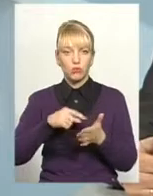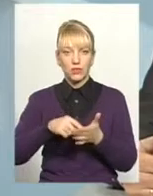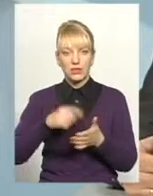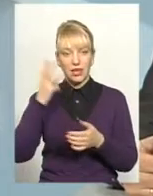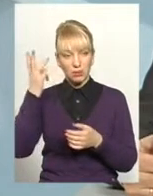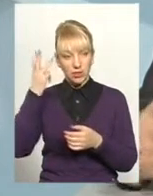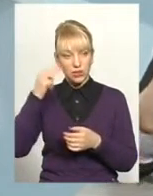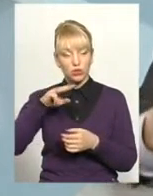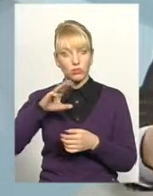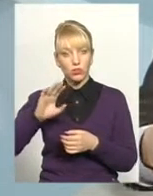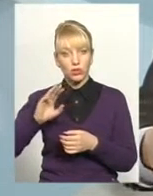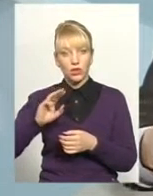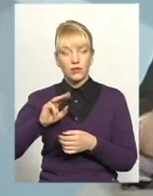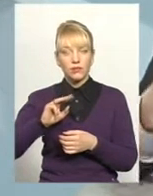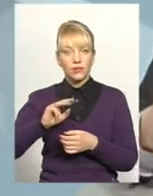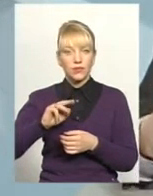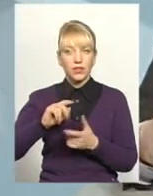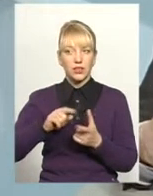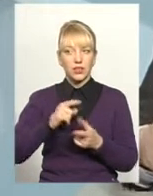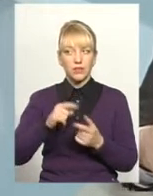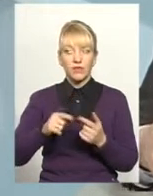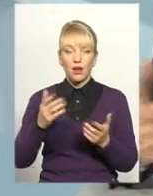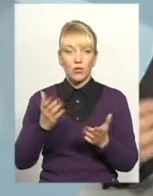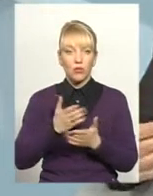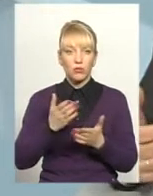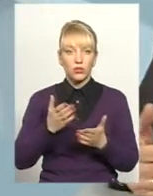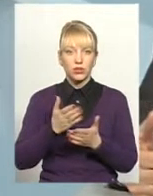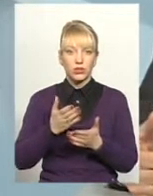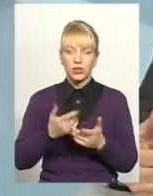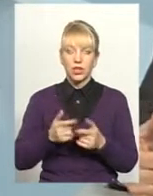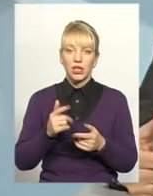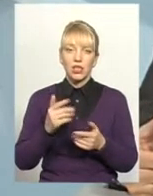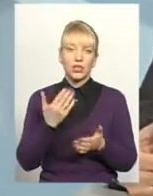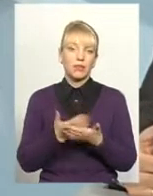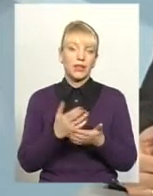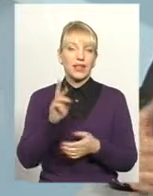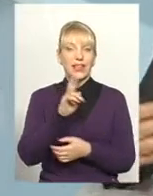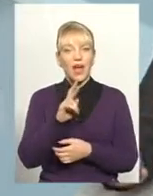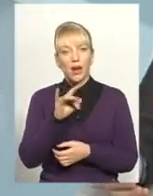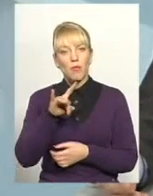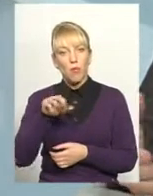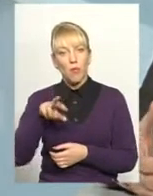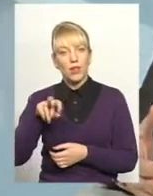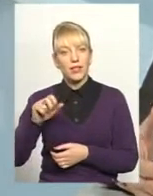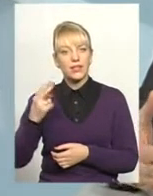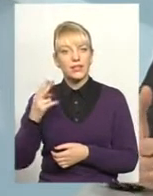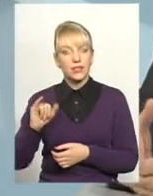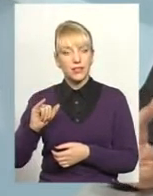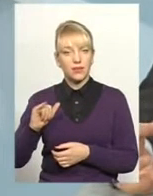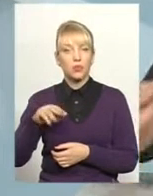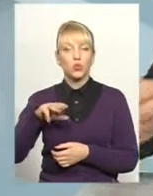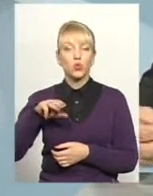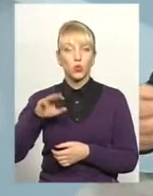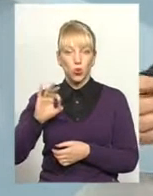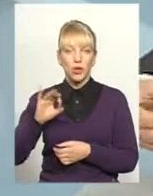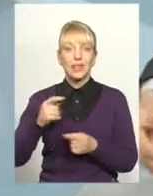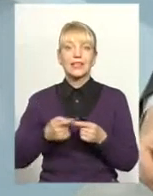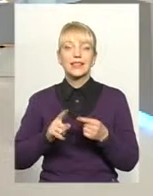Хмельницькому, значить, чи там в якомусь, то в тих же самих Ярмолинцях, і то